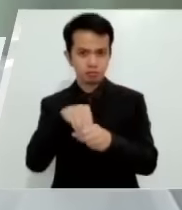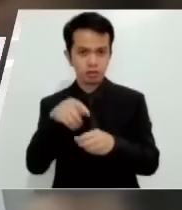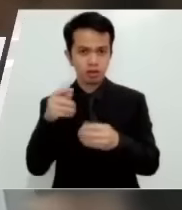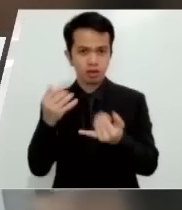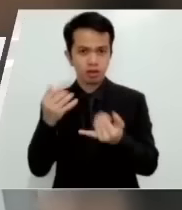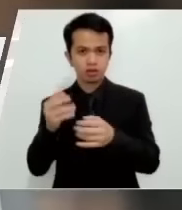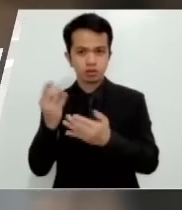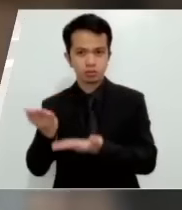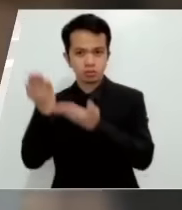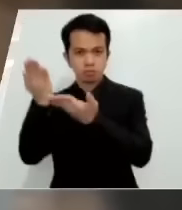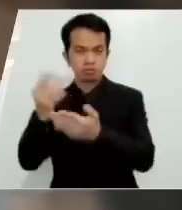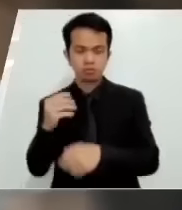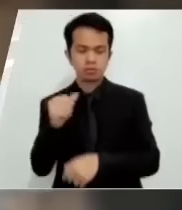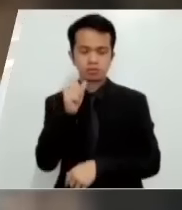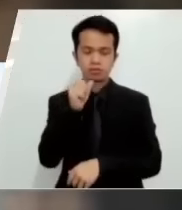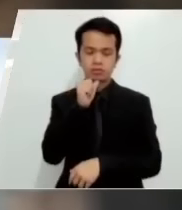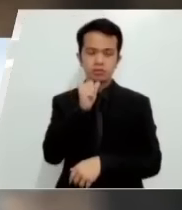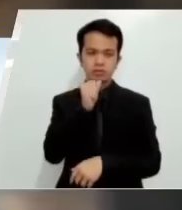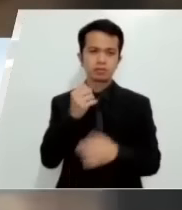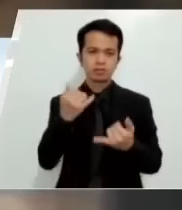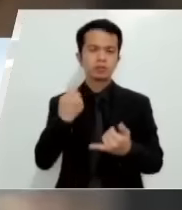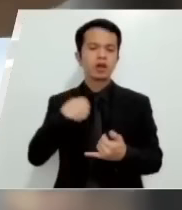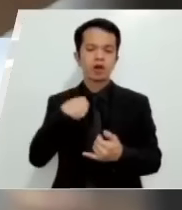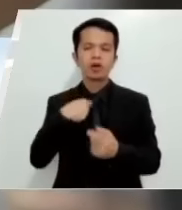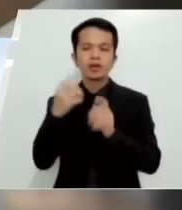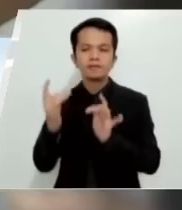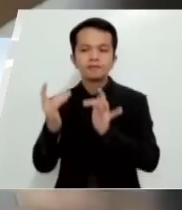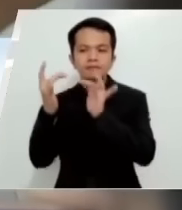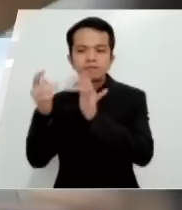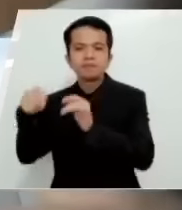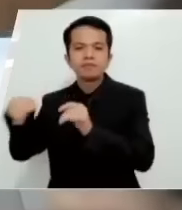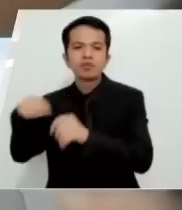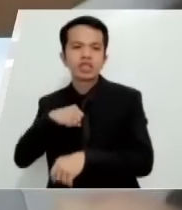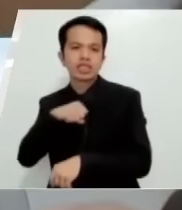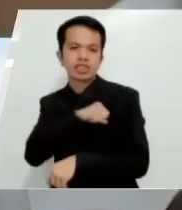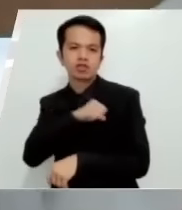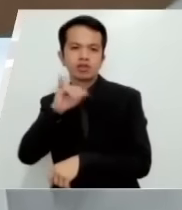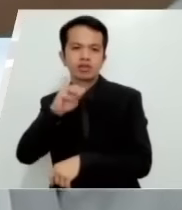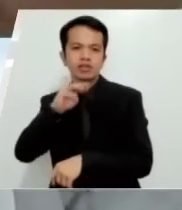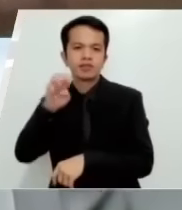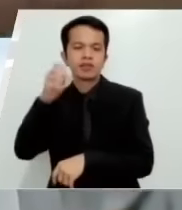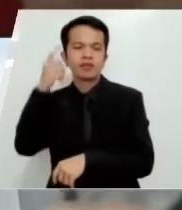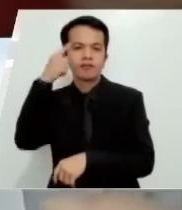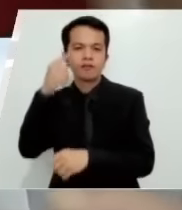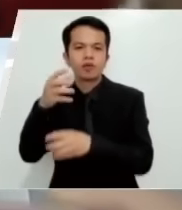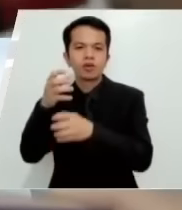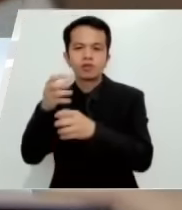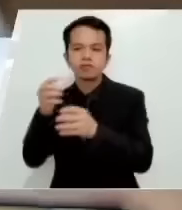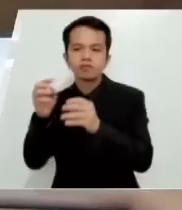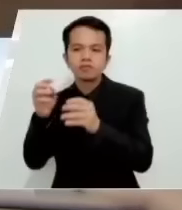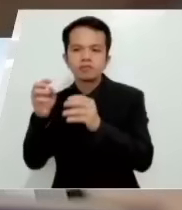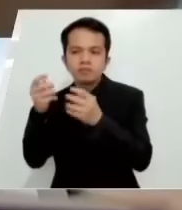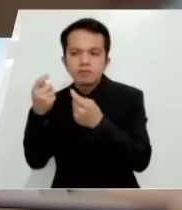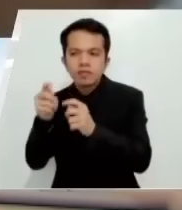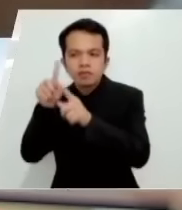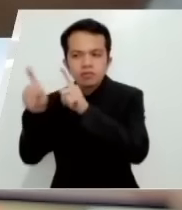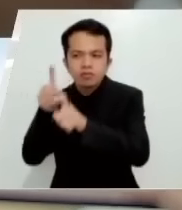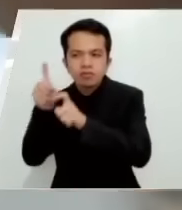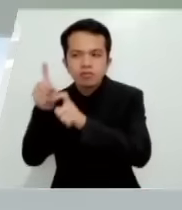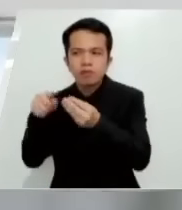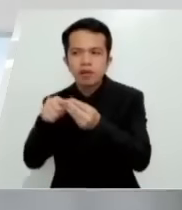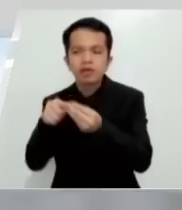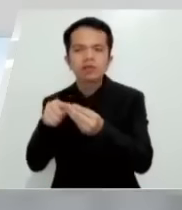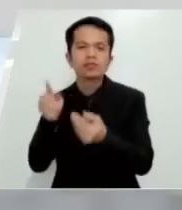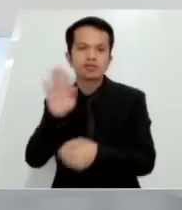Initiative. Makikipag-ugnayan ako sa tanggapan ni Senator Amy para makuha ko yung detalye at sisiguraduhin ko na iimbestigahan